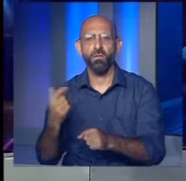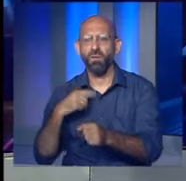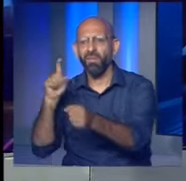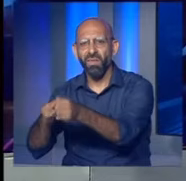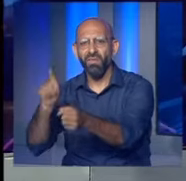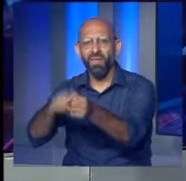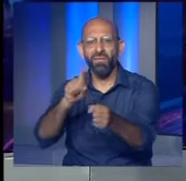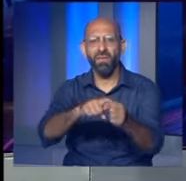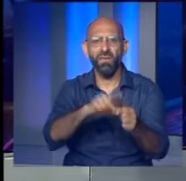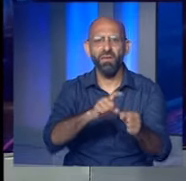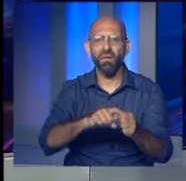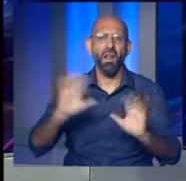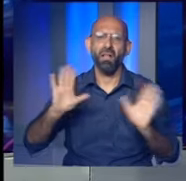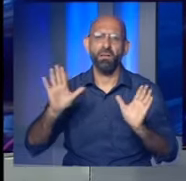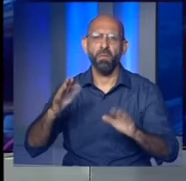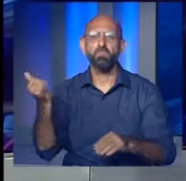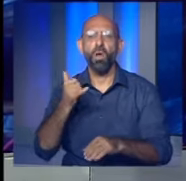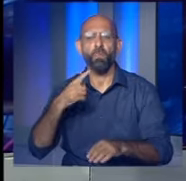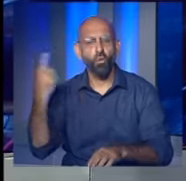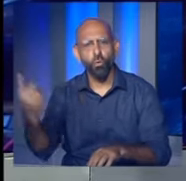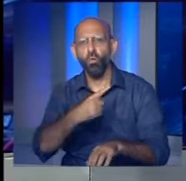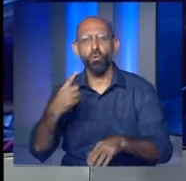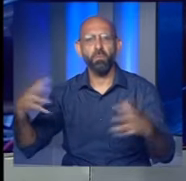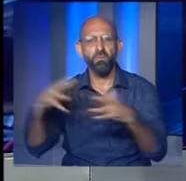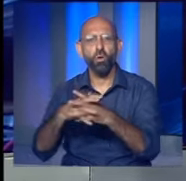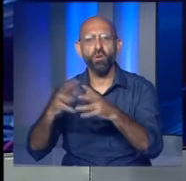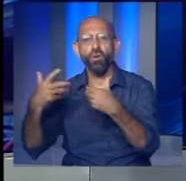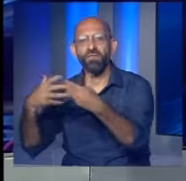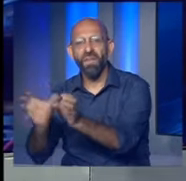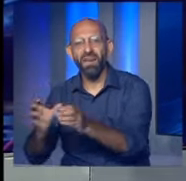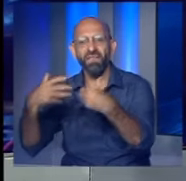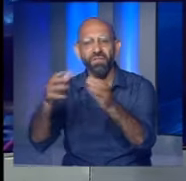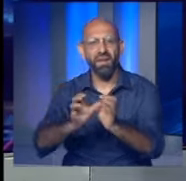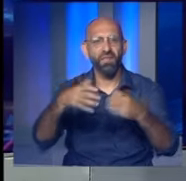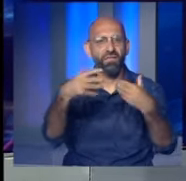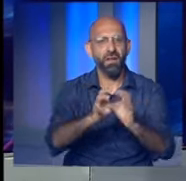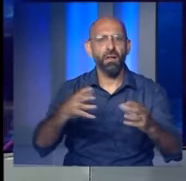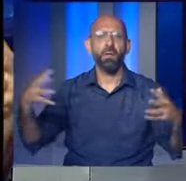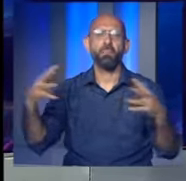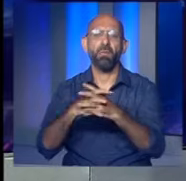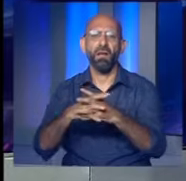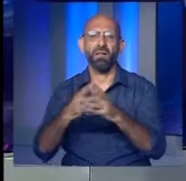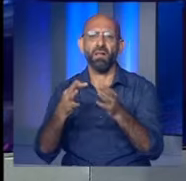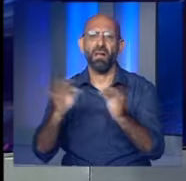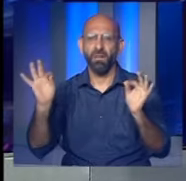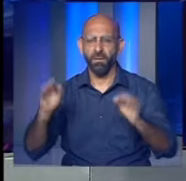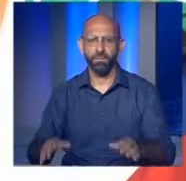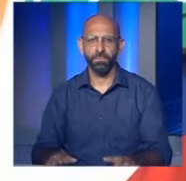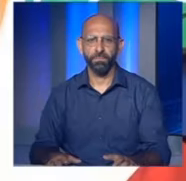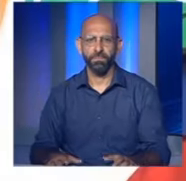باب طرحه ان التكتل فريق ثالث لا ينتمي الى ذاك الفريق ولا الى ذلك